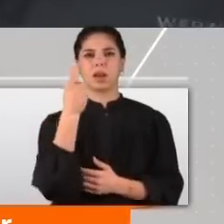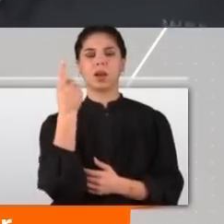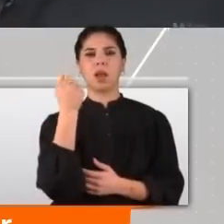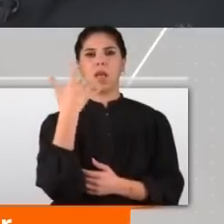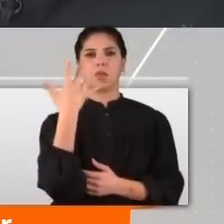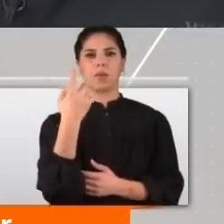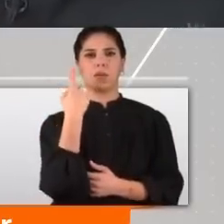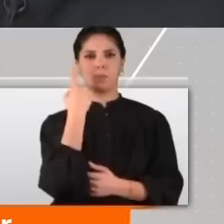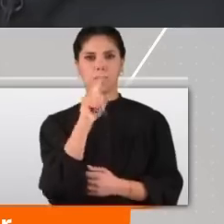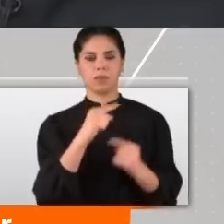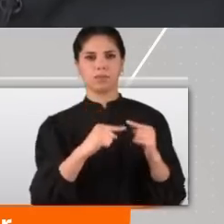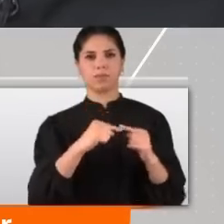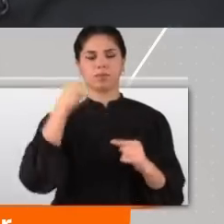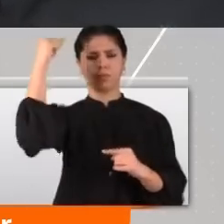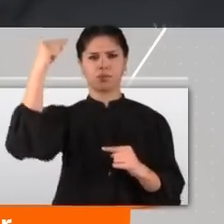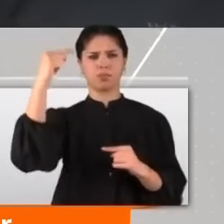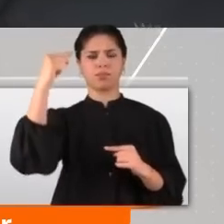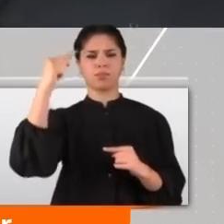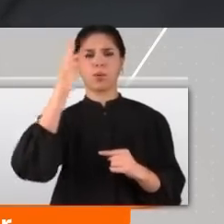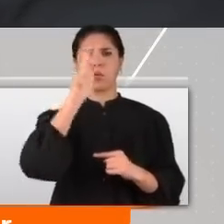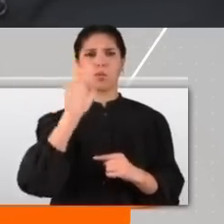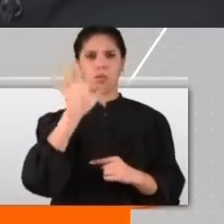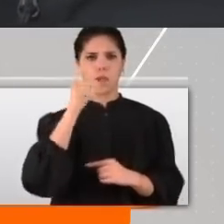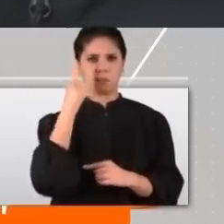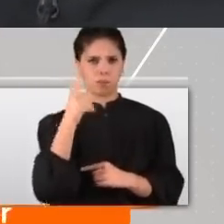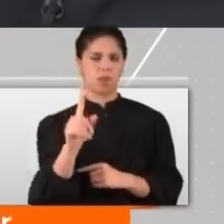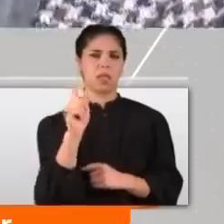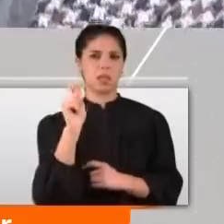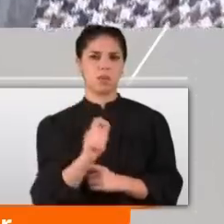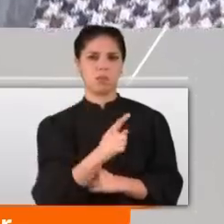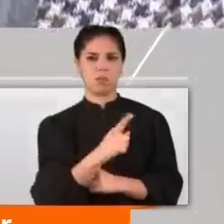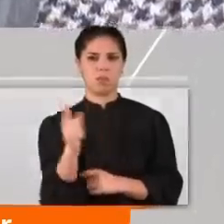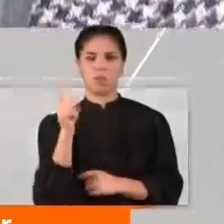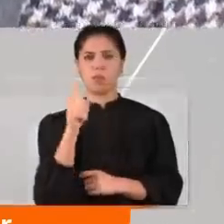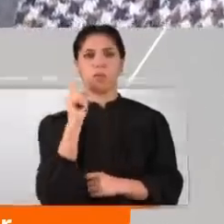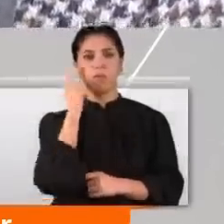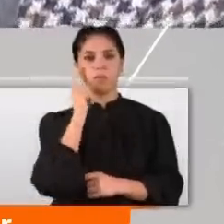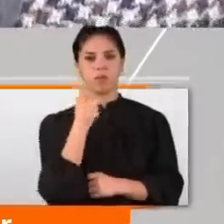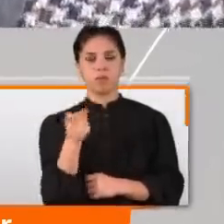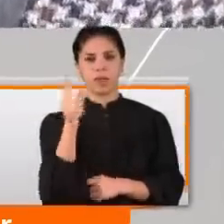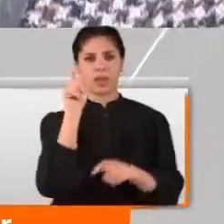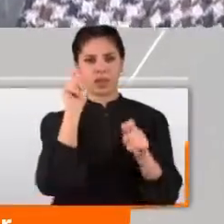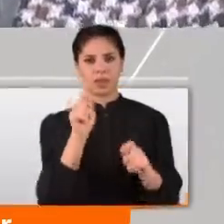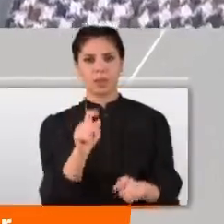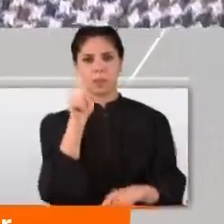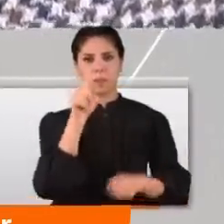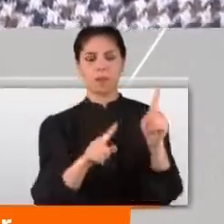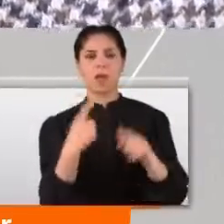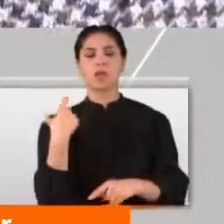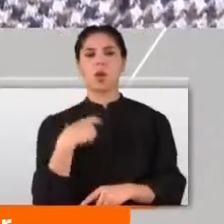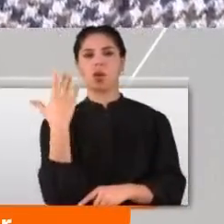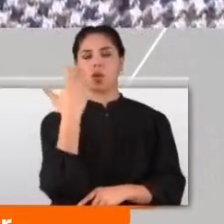65 bin liralardan çok uçuk bir rakamlara, 350 bin, 400 gibi bir rakamlara çıkartıyorlar. Bu yaklaşımı sergileyen bazı özel